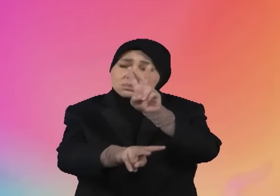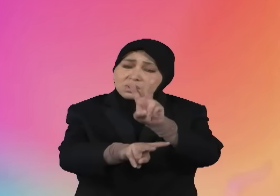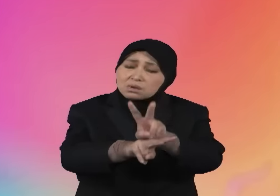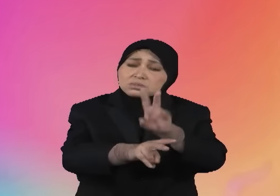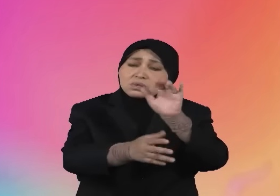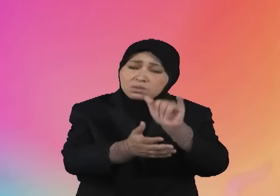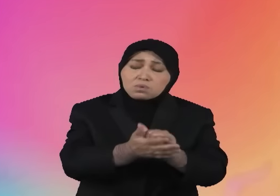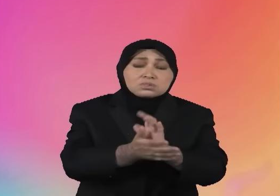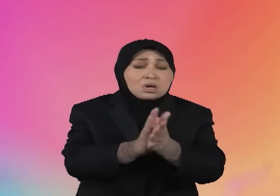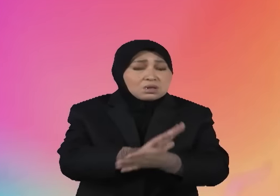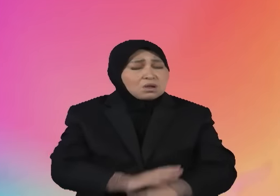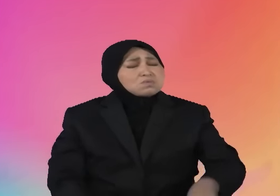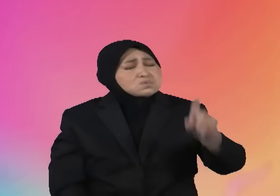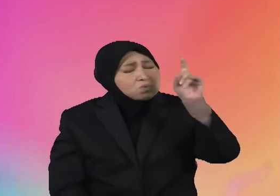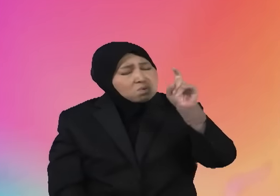فآخران